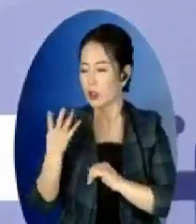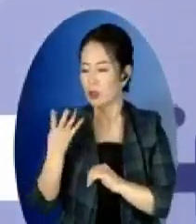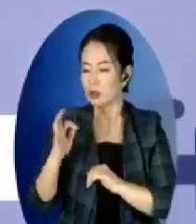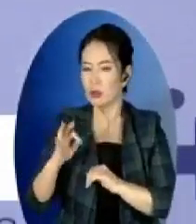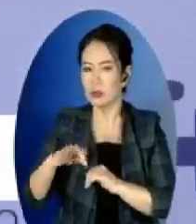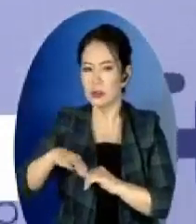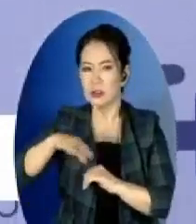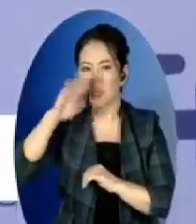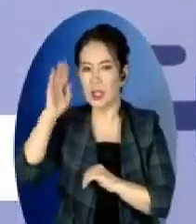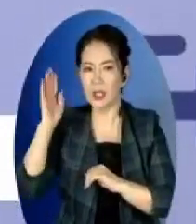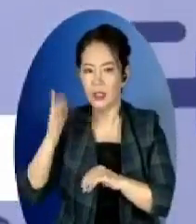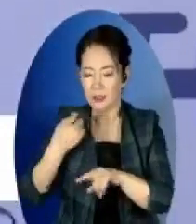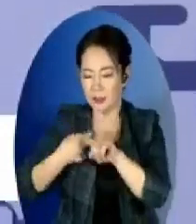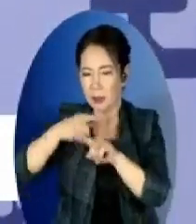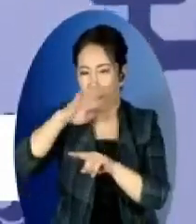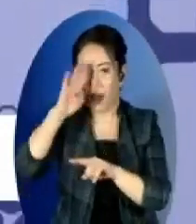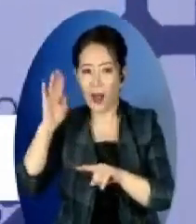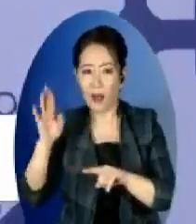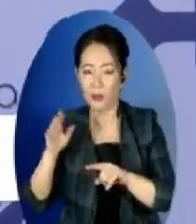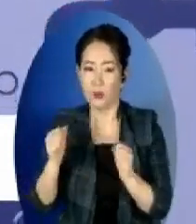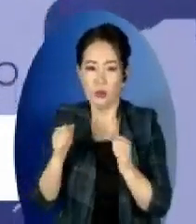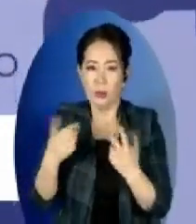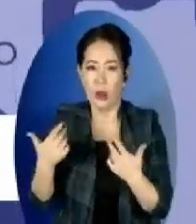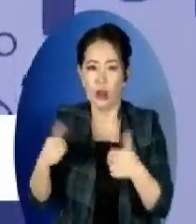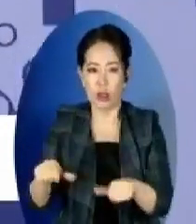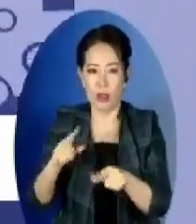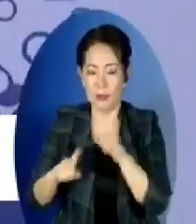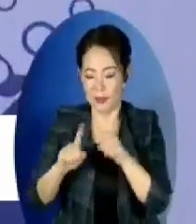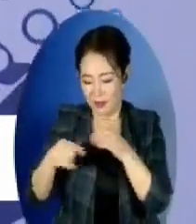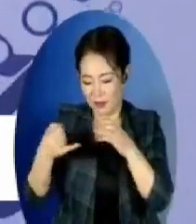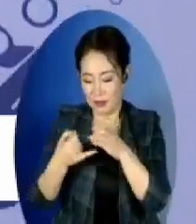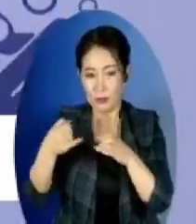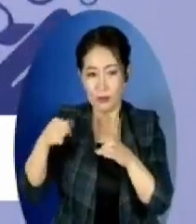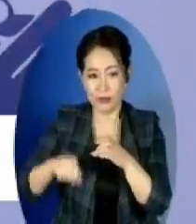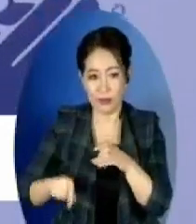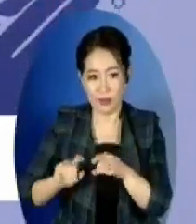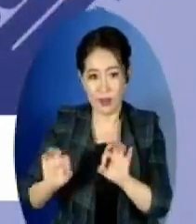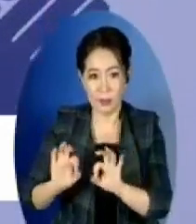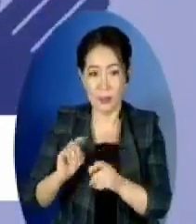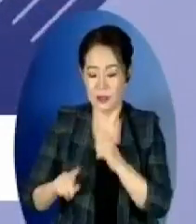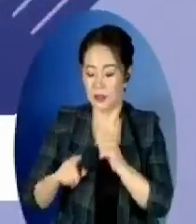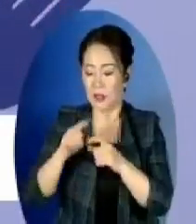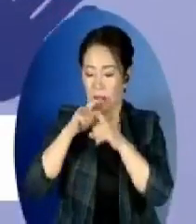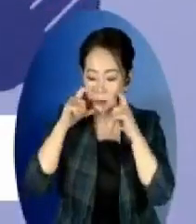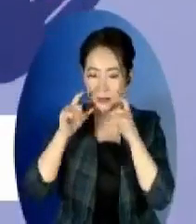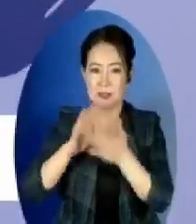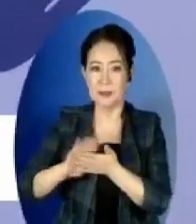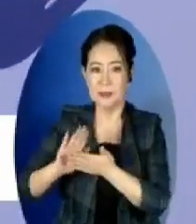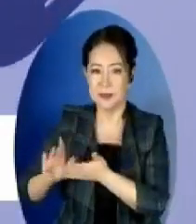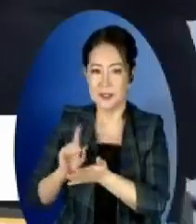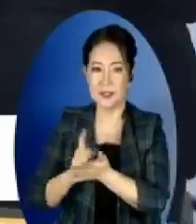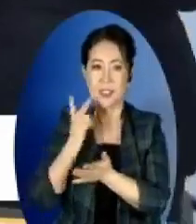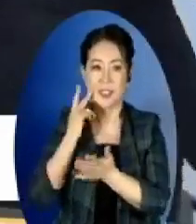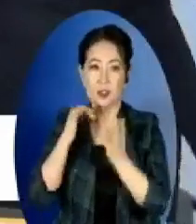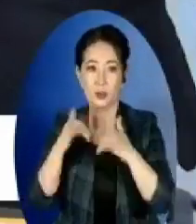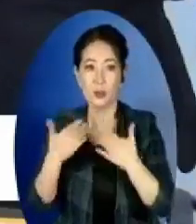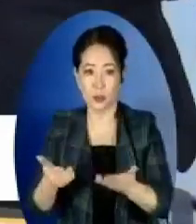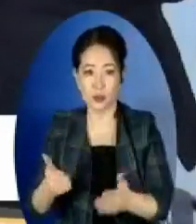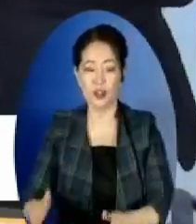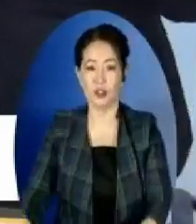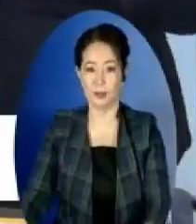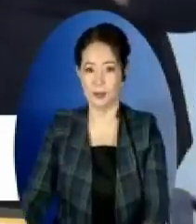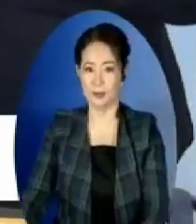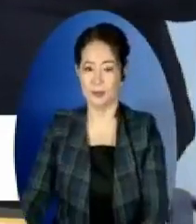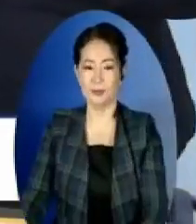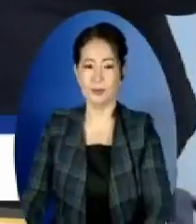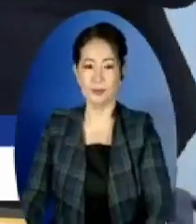халуунд тэсвэргүй, тиймээс байнга ариутгал халдваргүйтлийг сайн хийх, амны хаалтаа тогтмол хэрэглэх хэрэгтэй зөвлөлөө. Сүүлийн зарим одоо